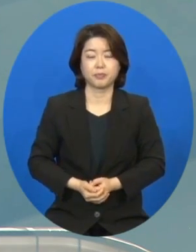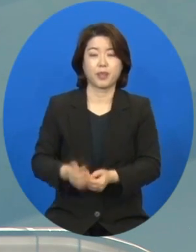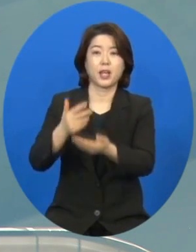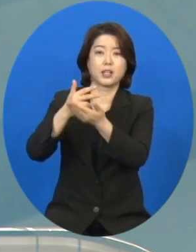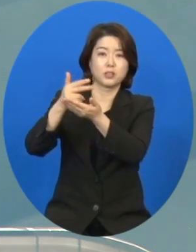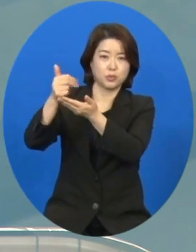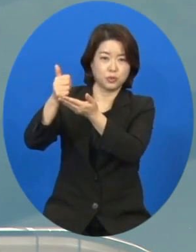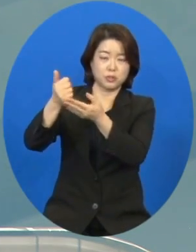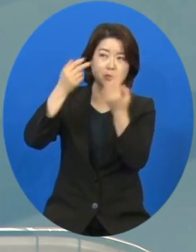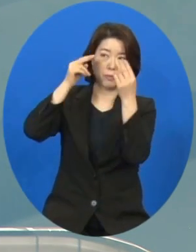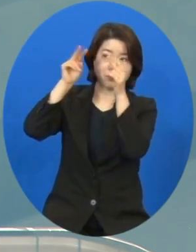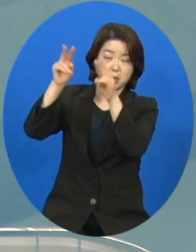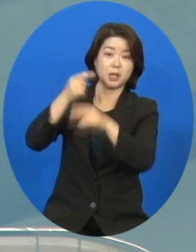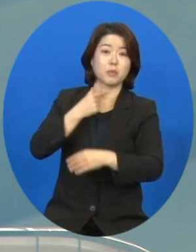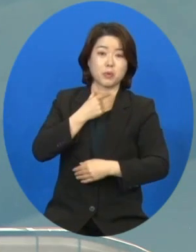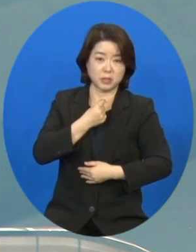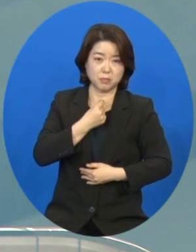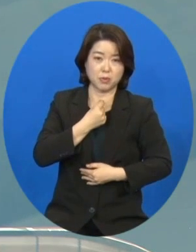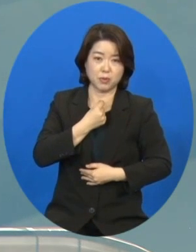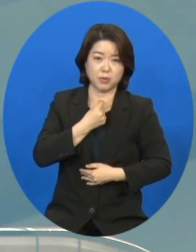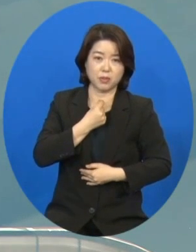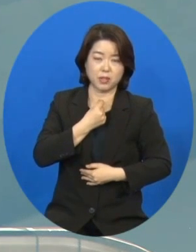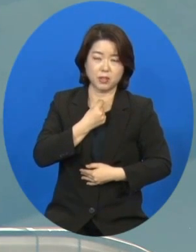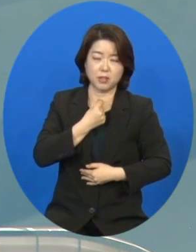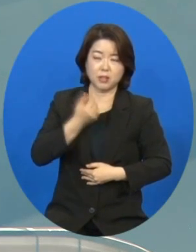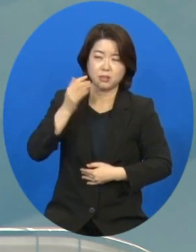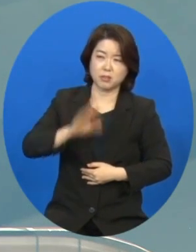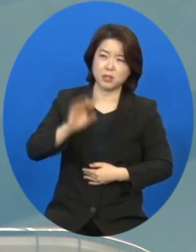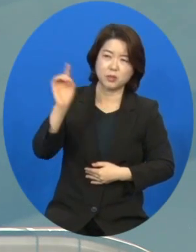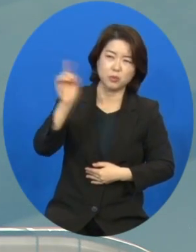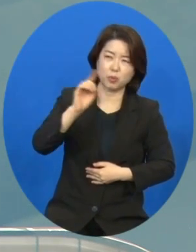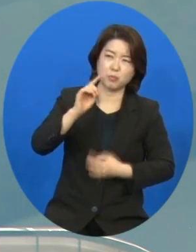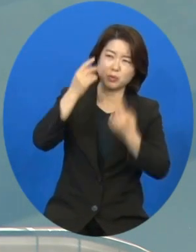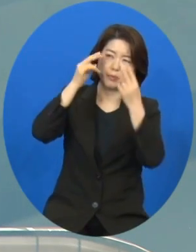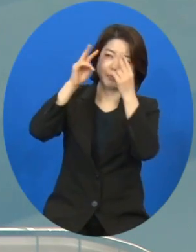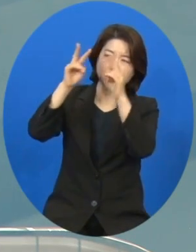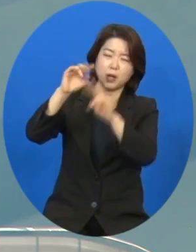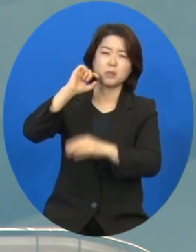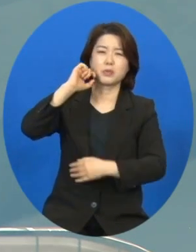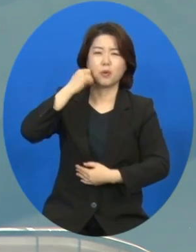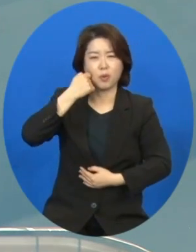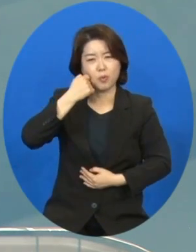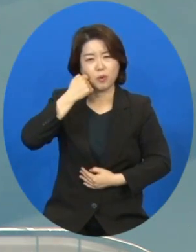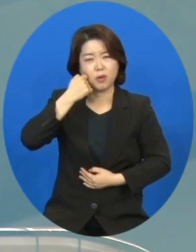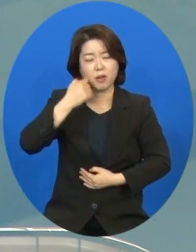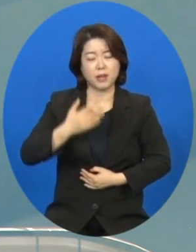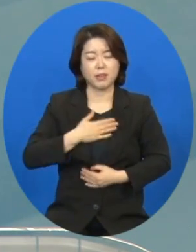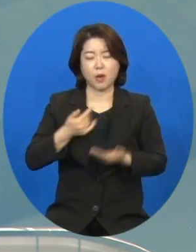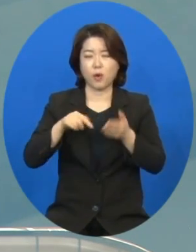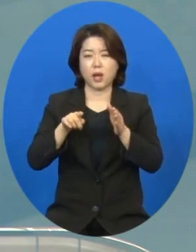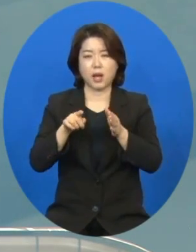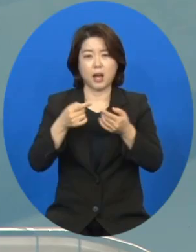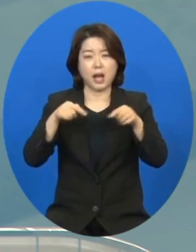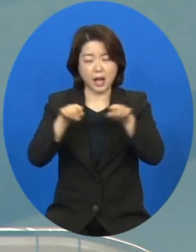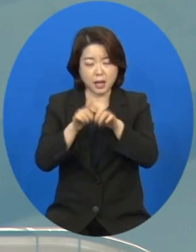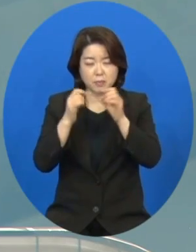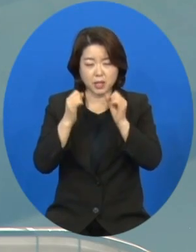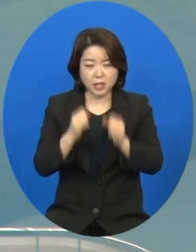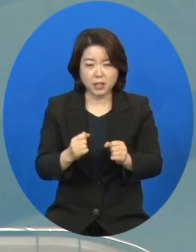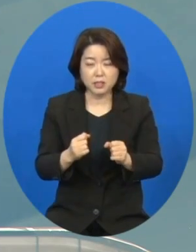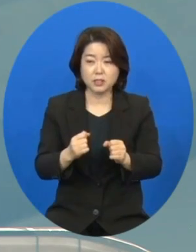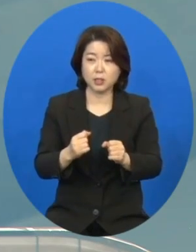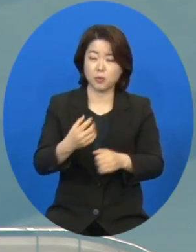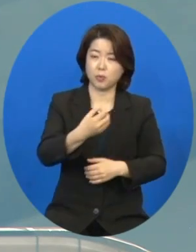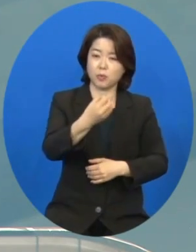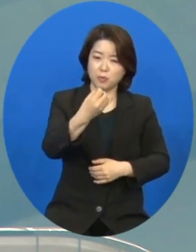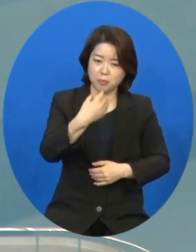주님을 바라보고 싶어도 도무지 바라봐지지 않습니다. 나와 함께 계시다는데 믿어지지